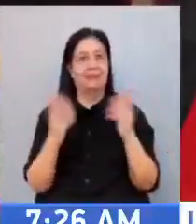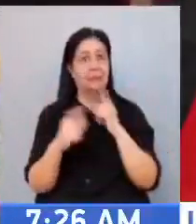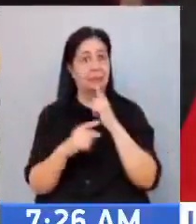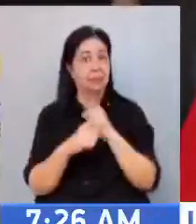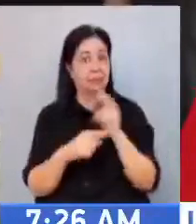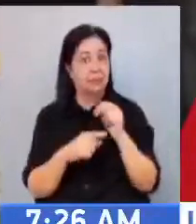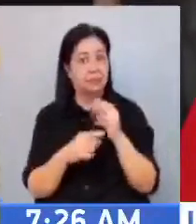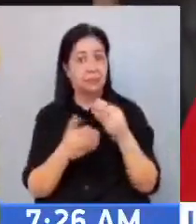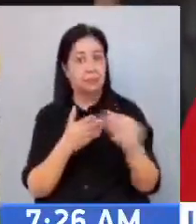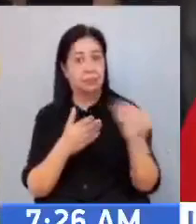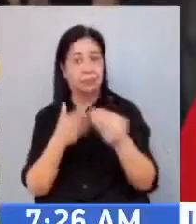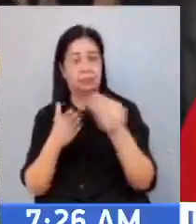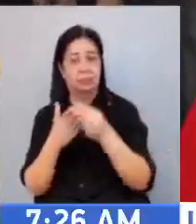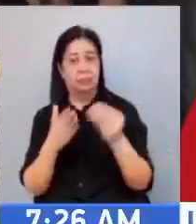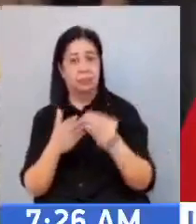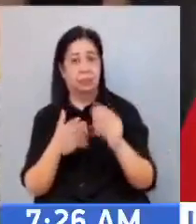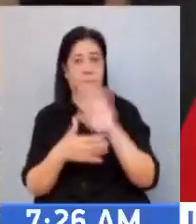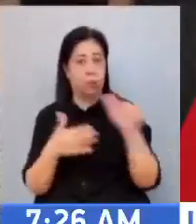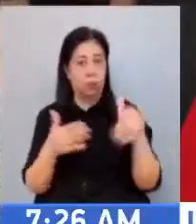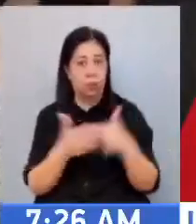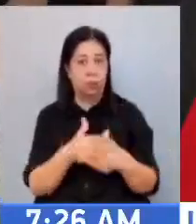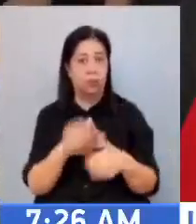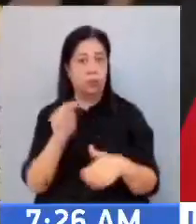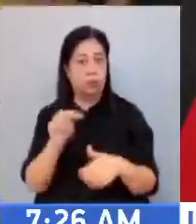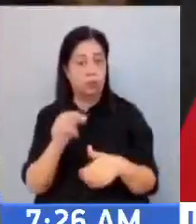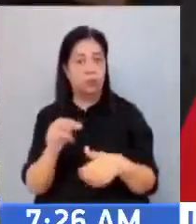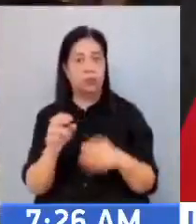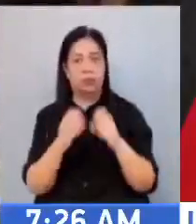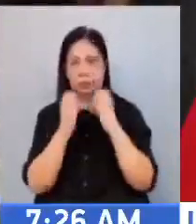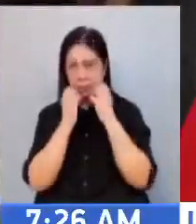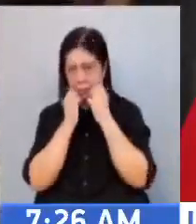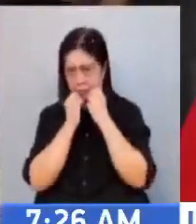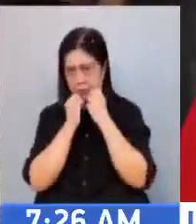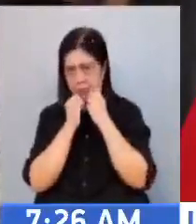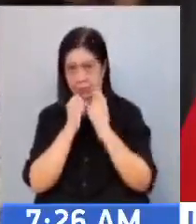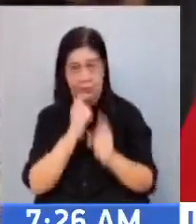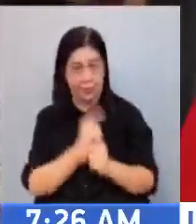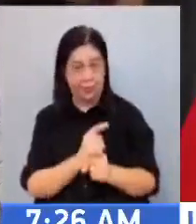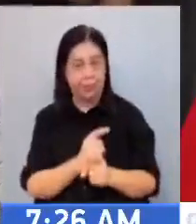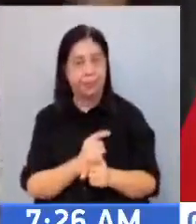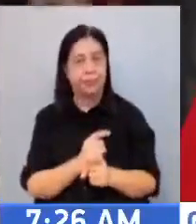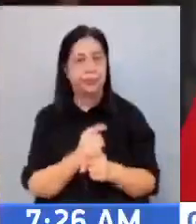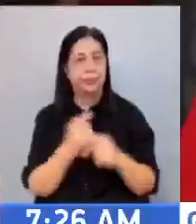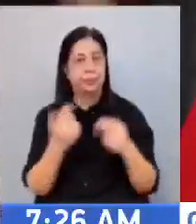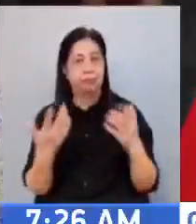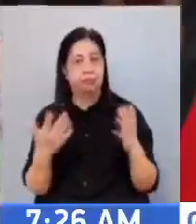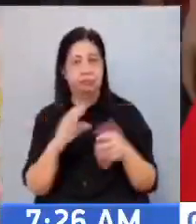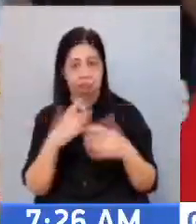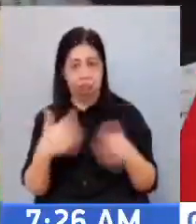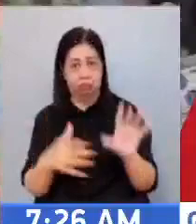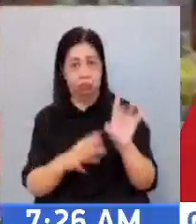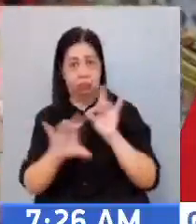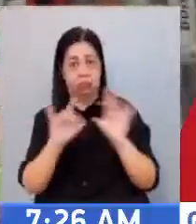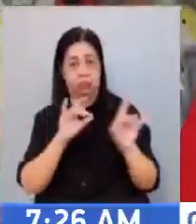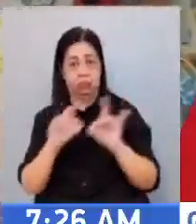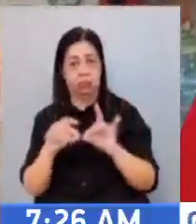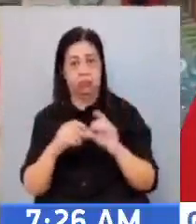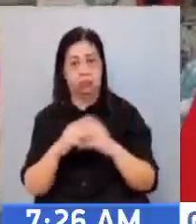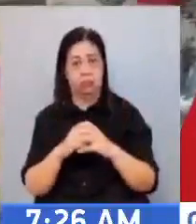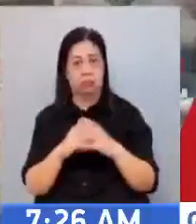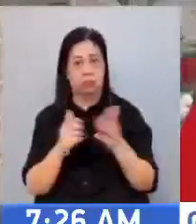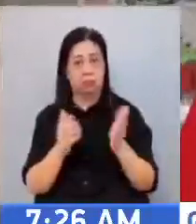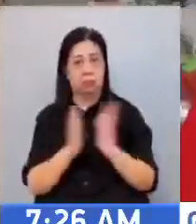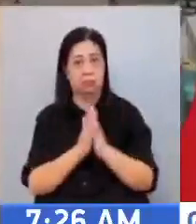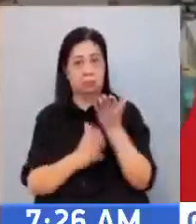yung mga kakailangan eh. Para naman masulit. Ano po? Ay, nakaano na ba? Nakapili na ba? Hihingi ba kayong discount?